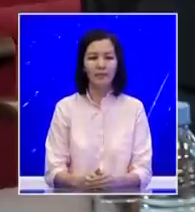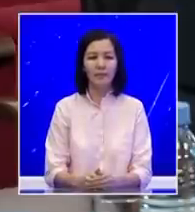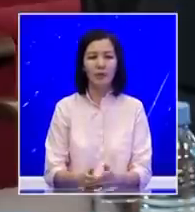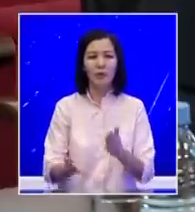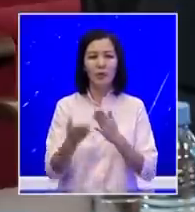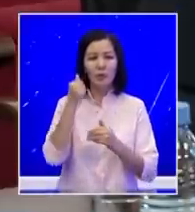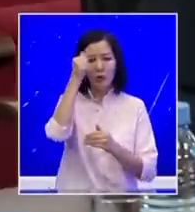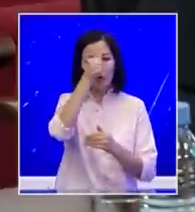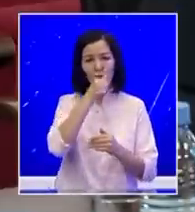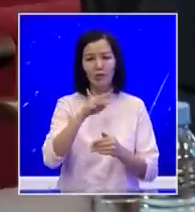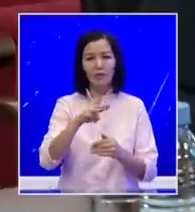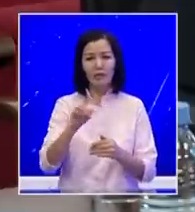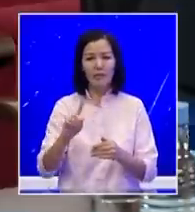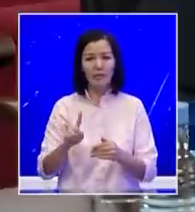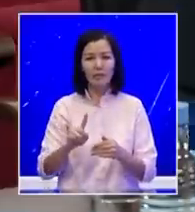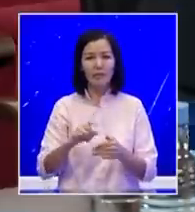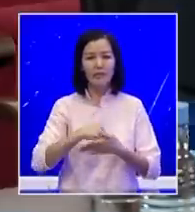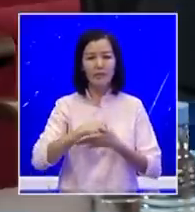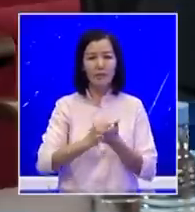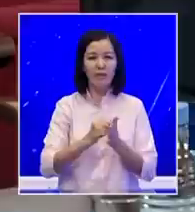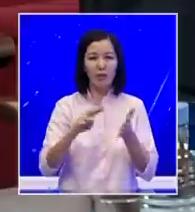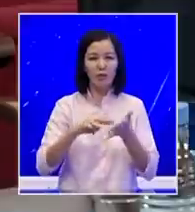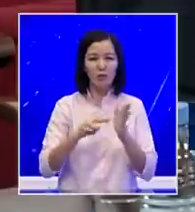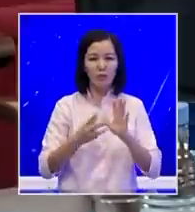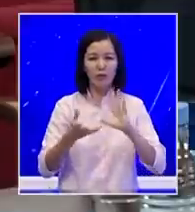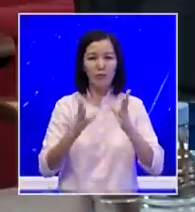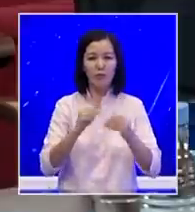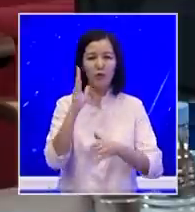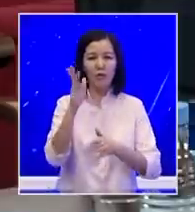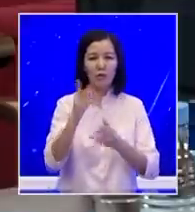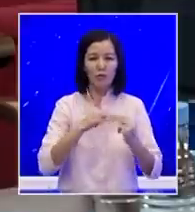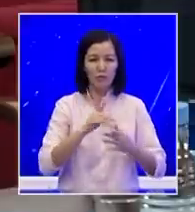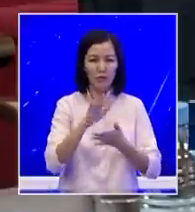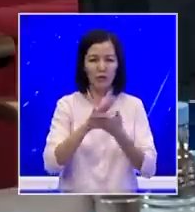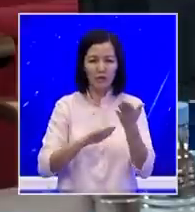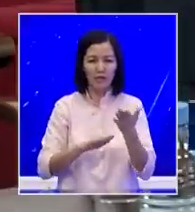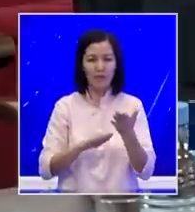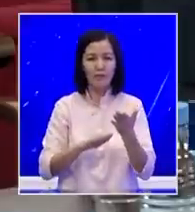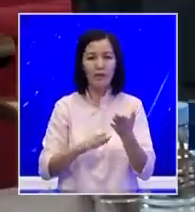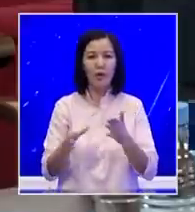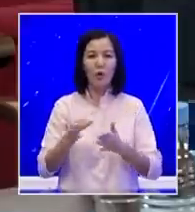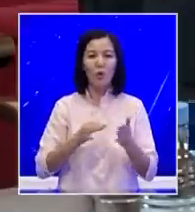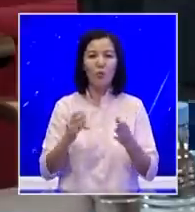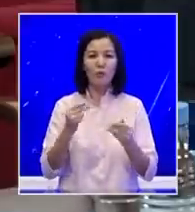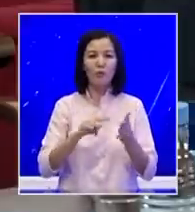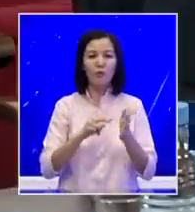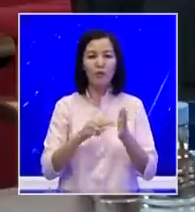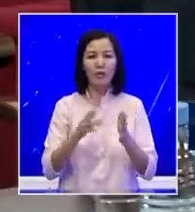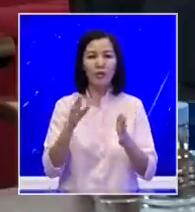Өткен жылдың тамызында сіз бекіткен кешенді жоспар бойынша ары қарай жұмысты жалғастырамыз. Бұл бойынша облыс бюджеті